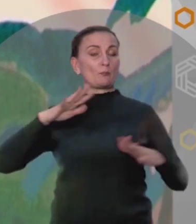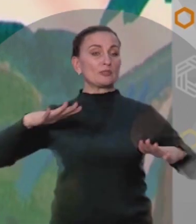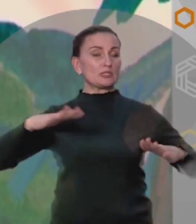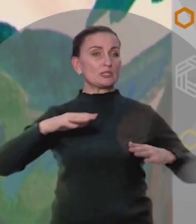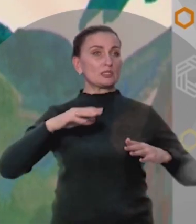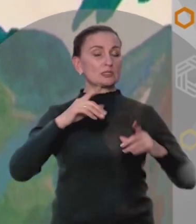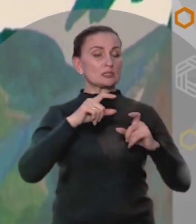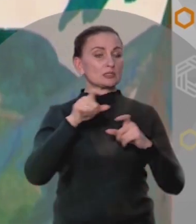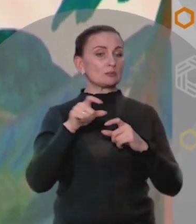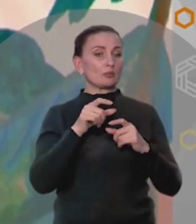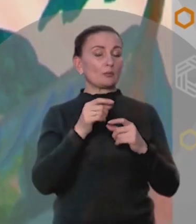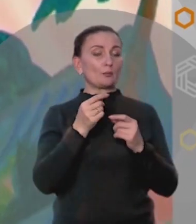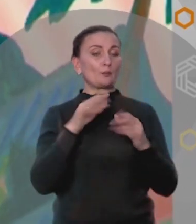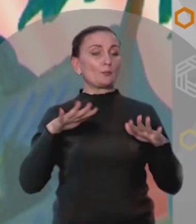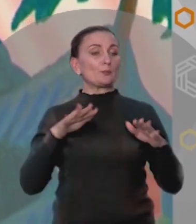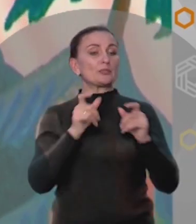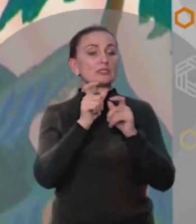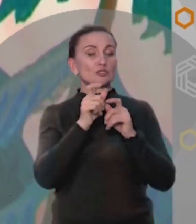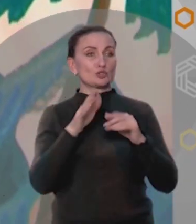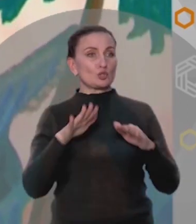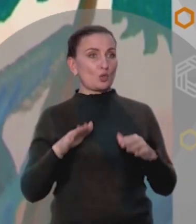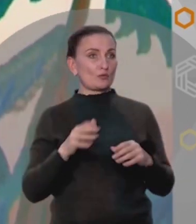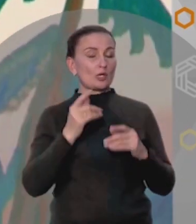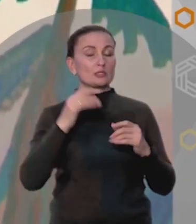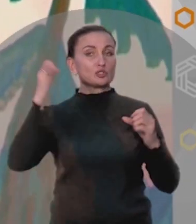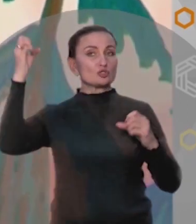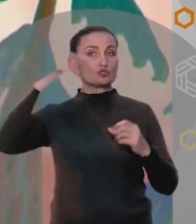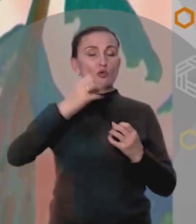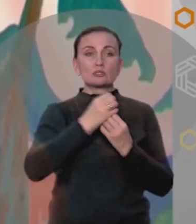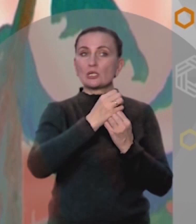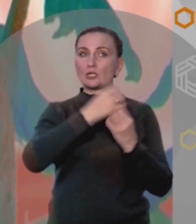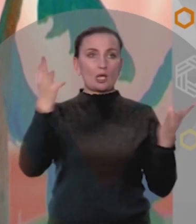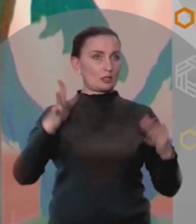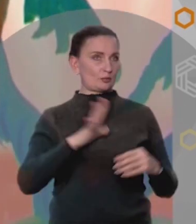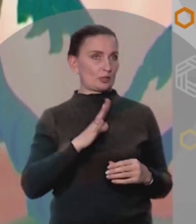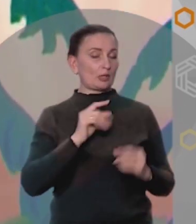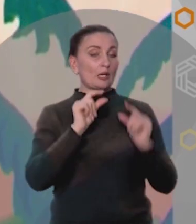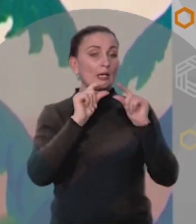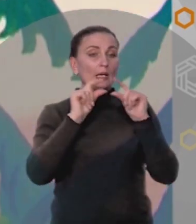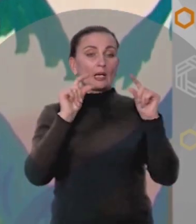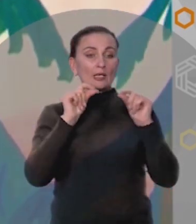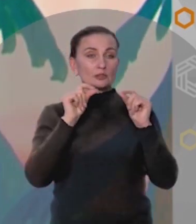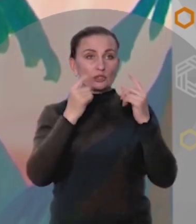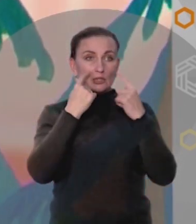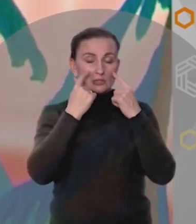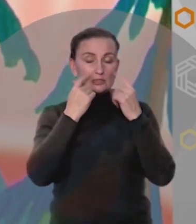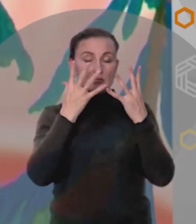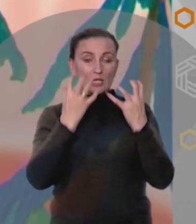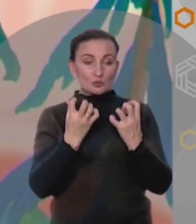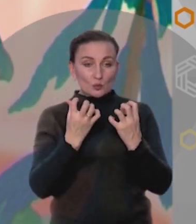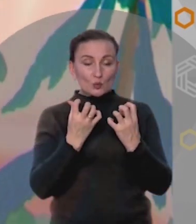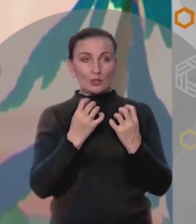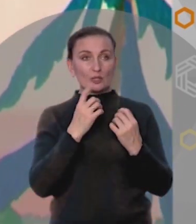деревьев птицы в гнездах высиживали птенцов. Высоко в небе светило яркое солнце. Клеточка